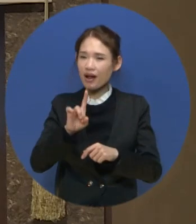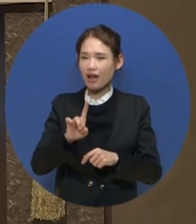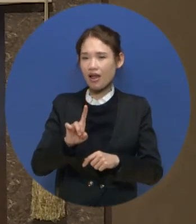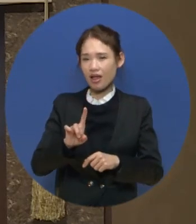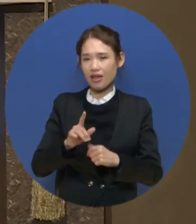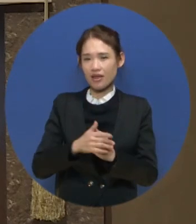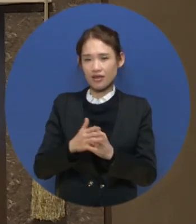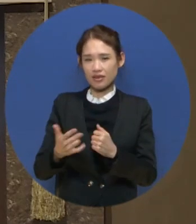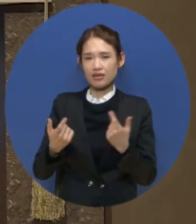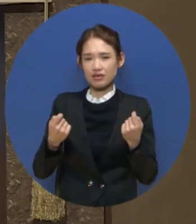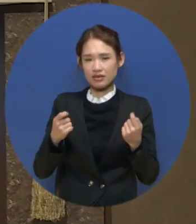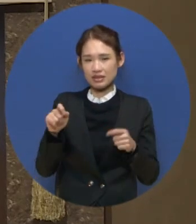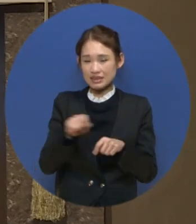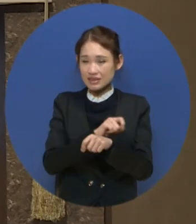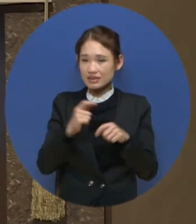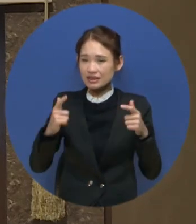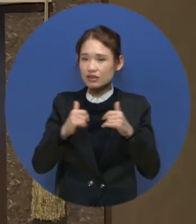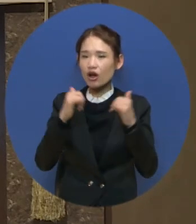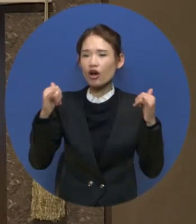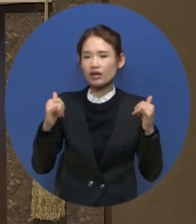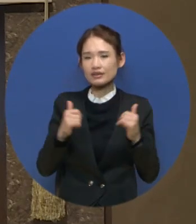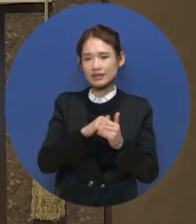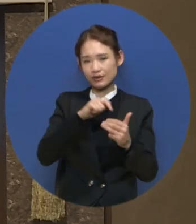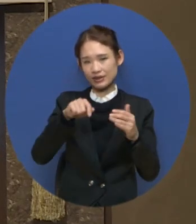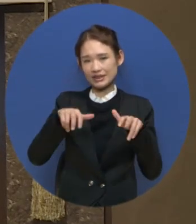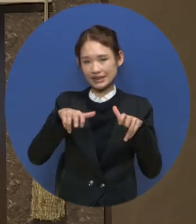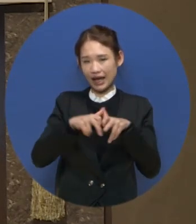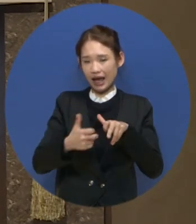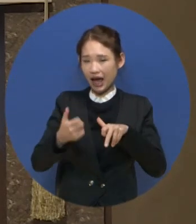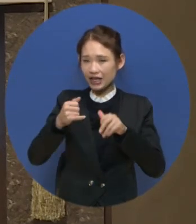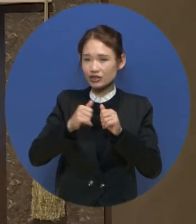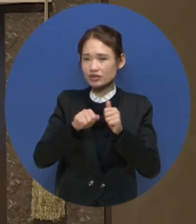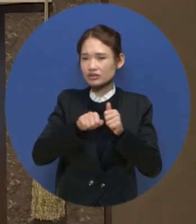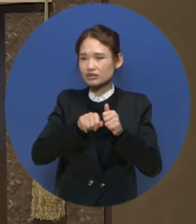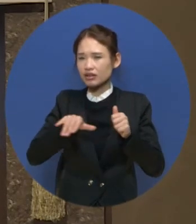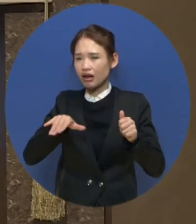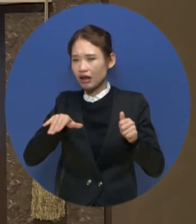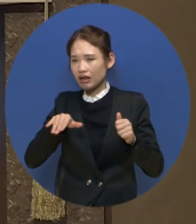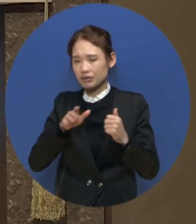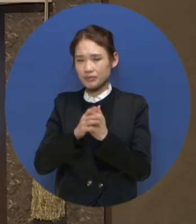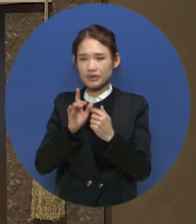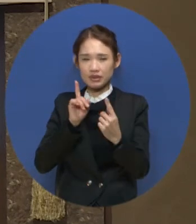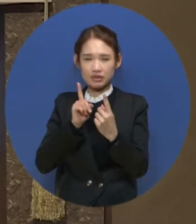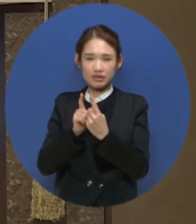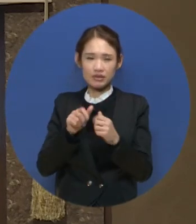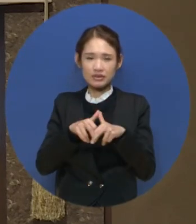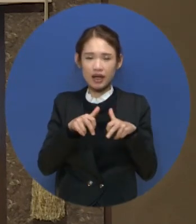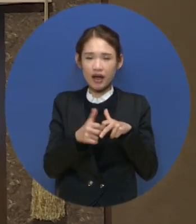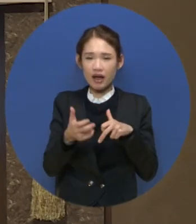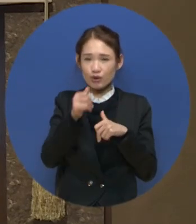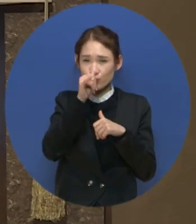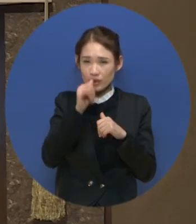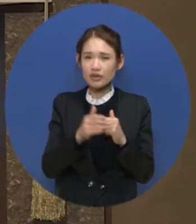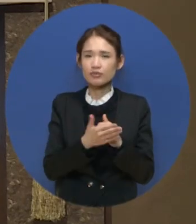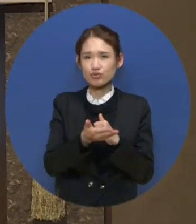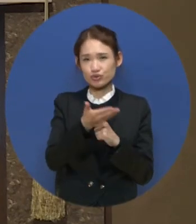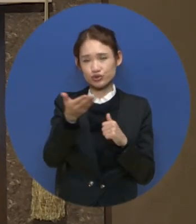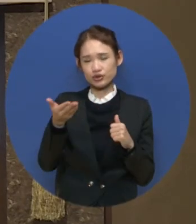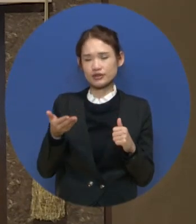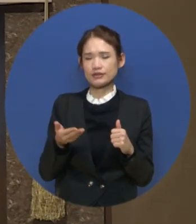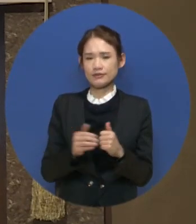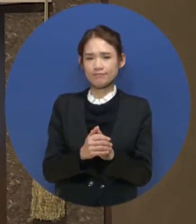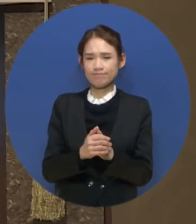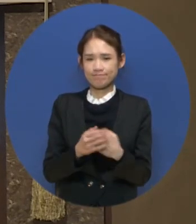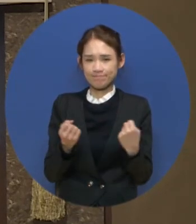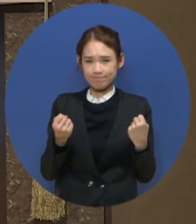그래서 특히 지역사회에서 장애로 인해서 또 소외받고 있는 또 장애를 갖고 계신 분들께